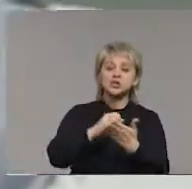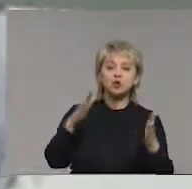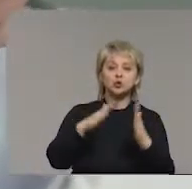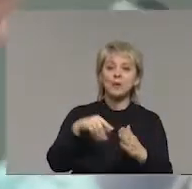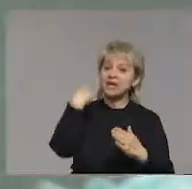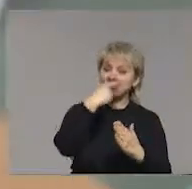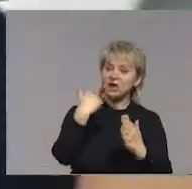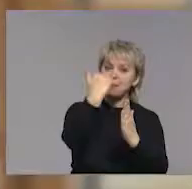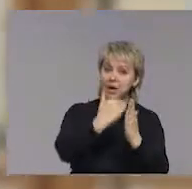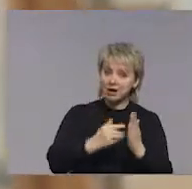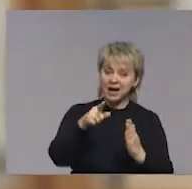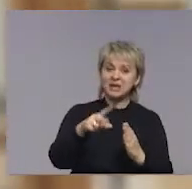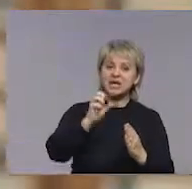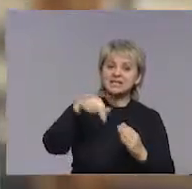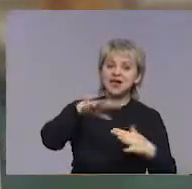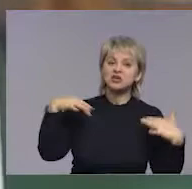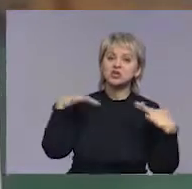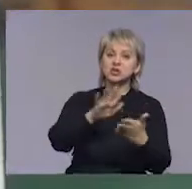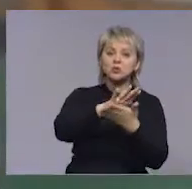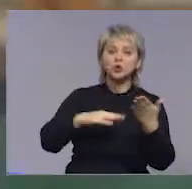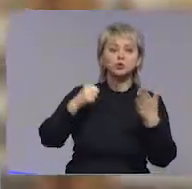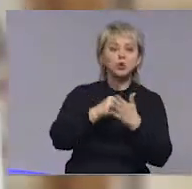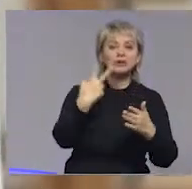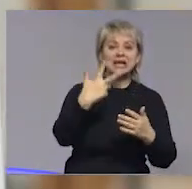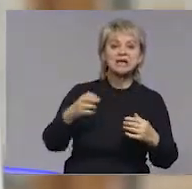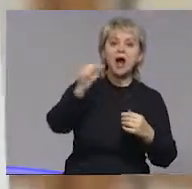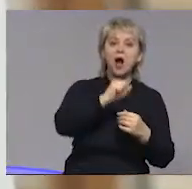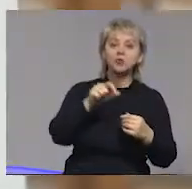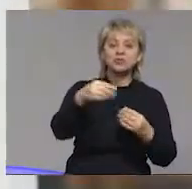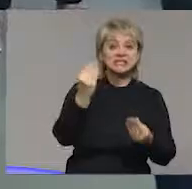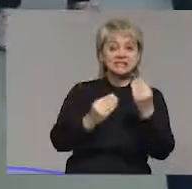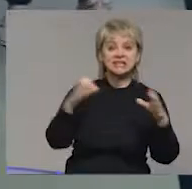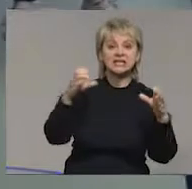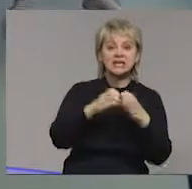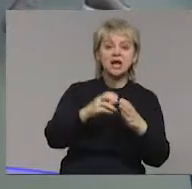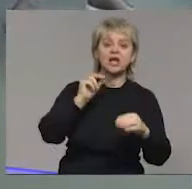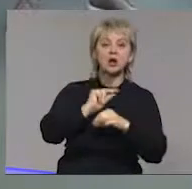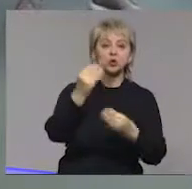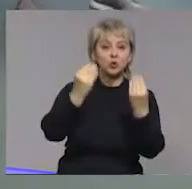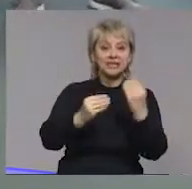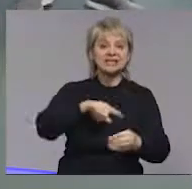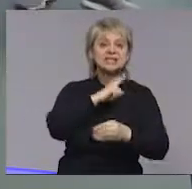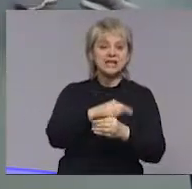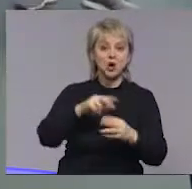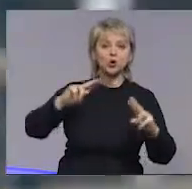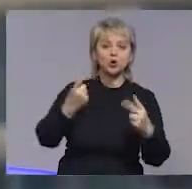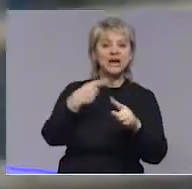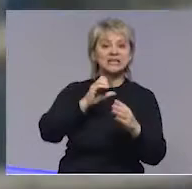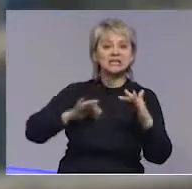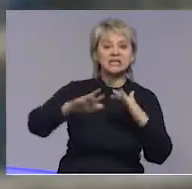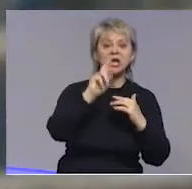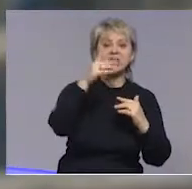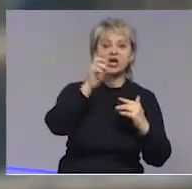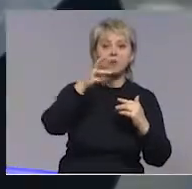дома по индивидуальной программе. Словенский сбор продлится до 3 августа. Сыграет команда и контрольный матч с сильнейшим клубом этой